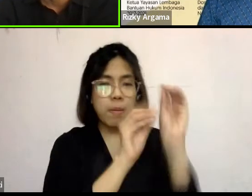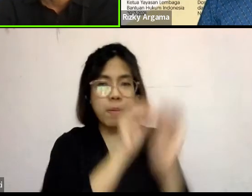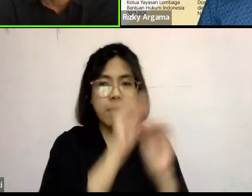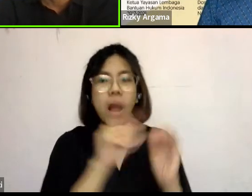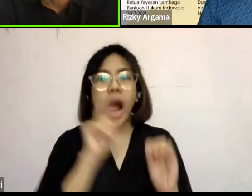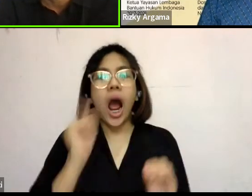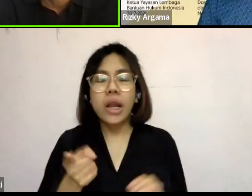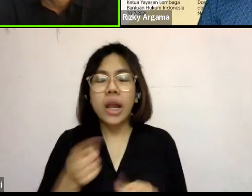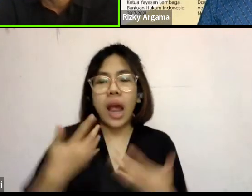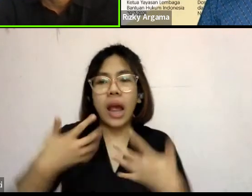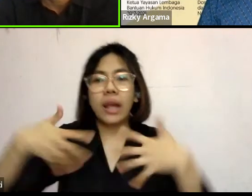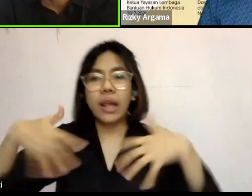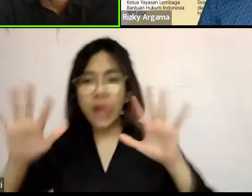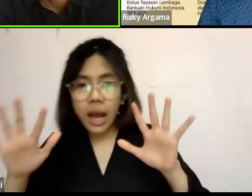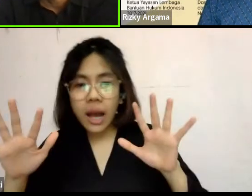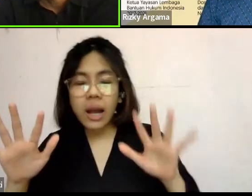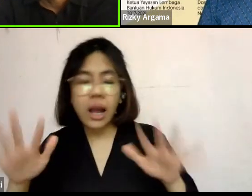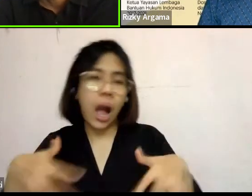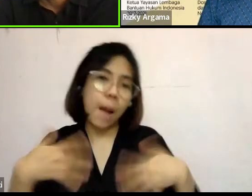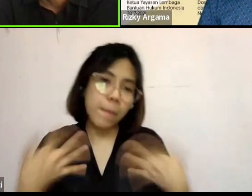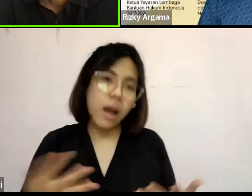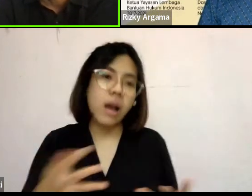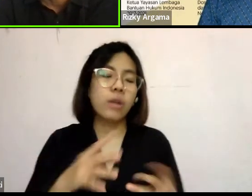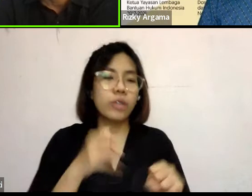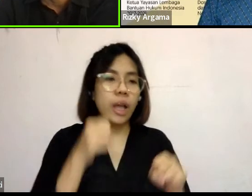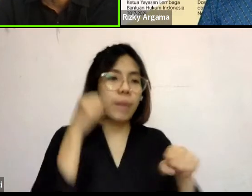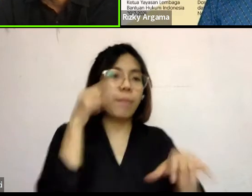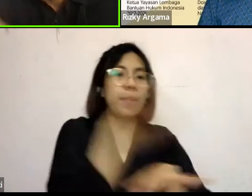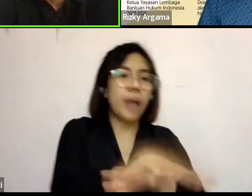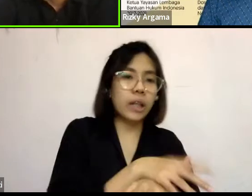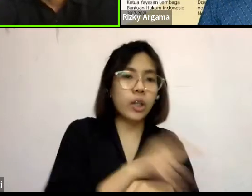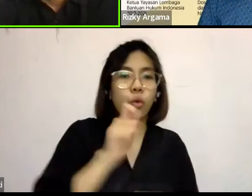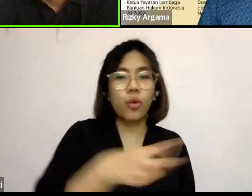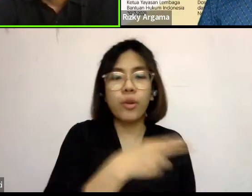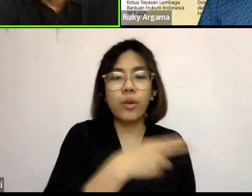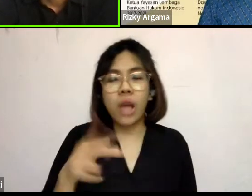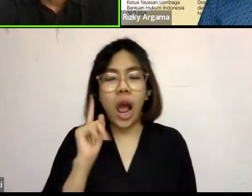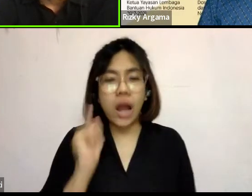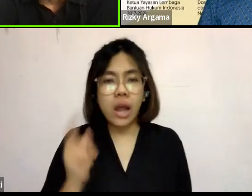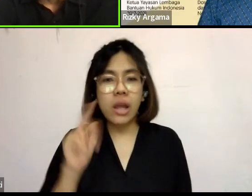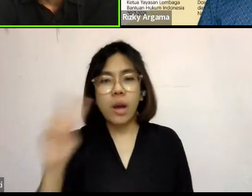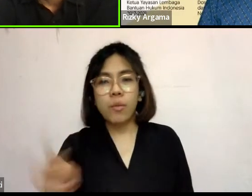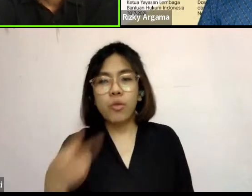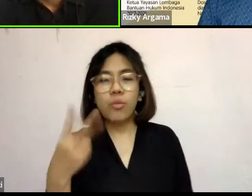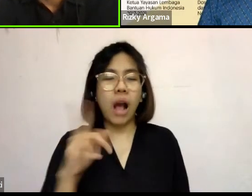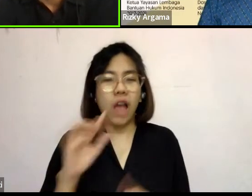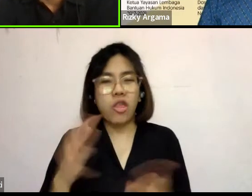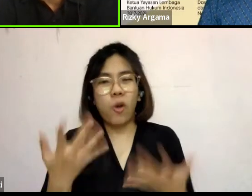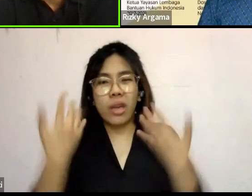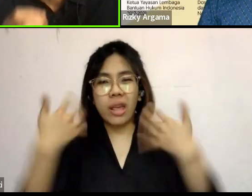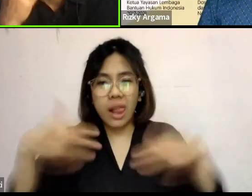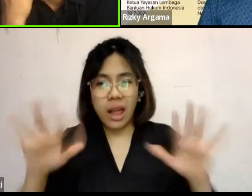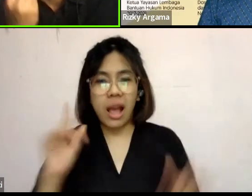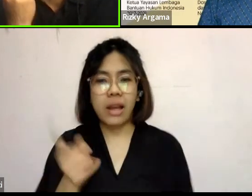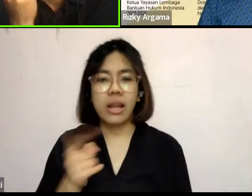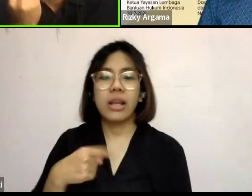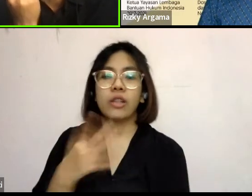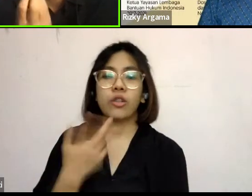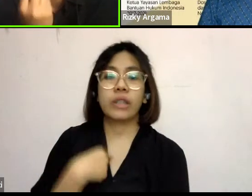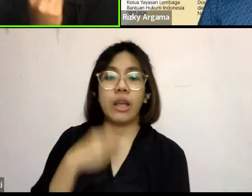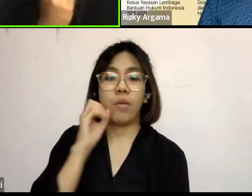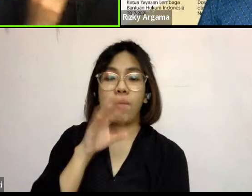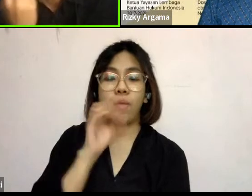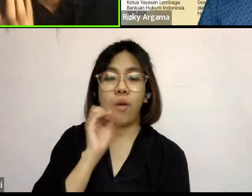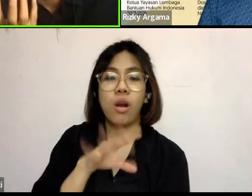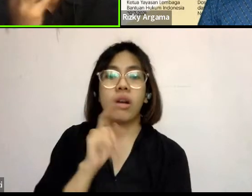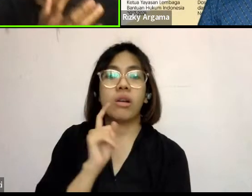dalam proses atau praktik hukum di Indonesia am jadi instead of ngomongin